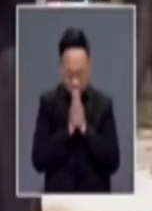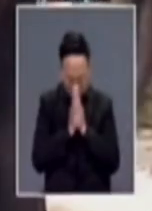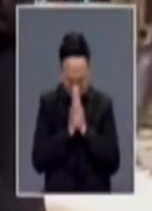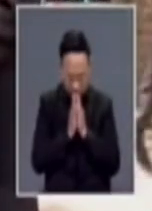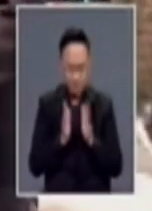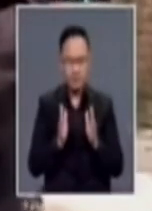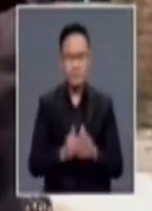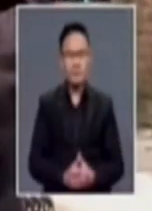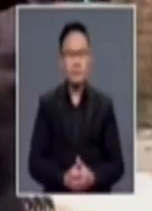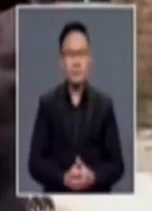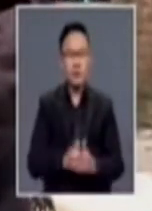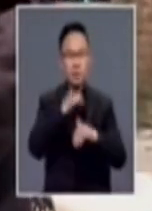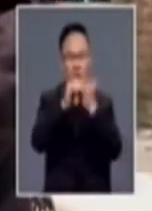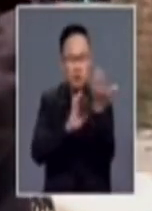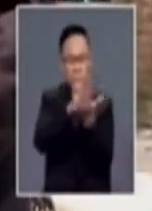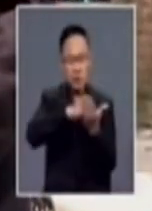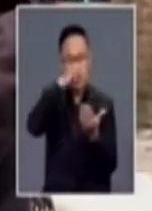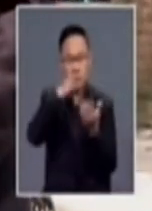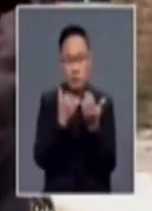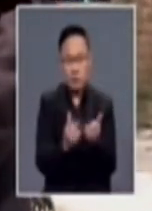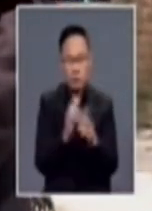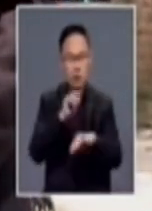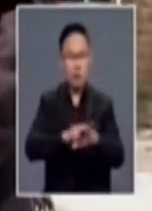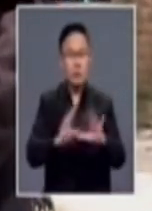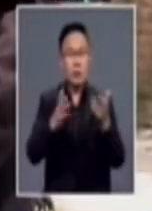ค่ะรายการเดินหน้าประเทศไทยวันนี้หมดเวลาลงแล้ว